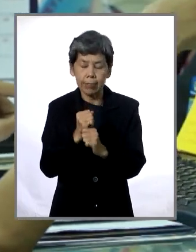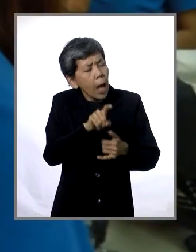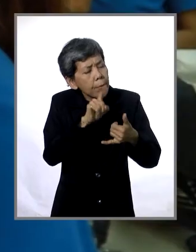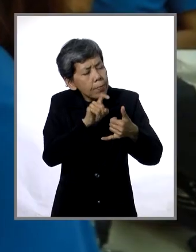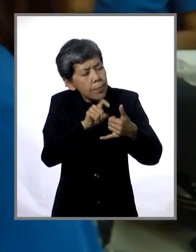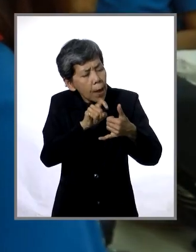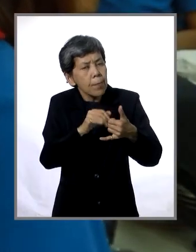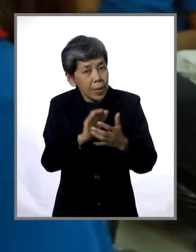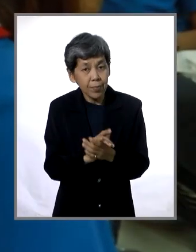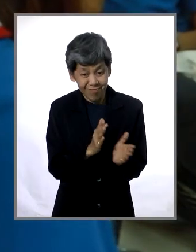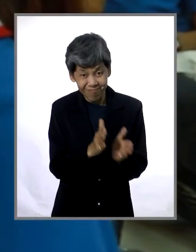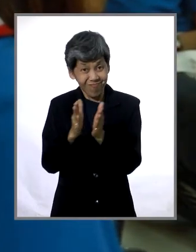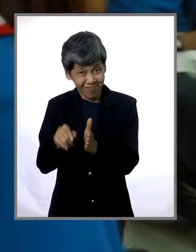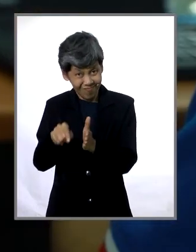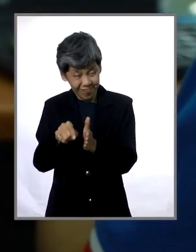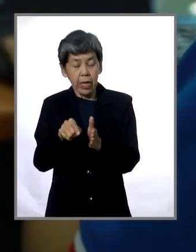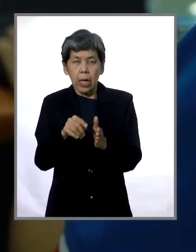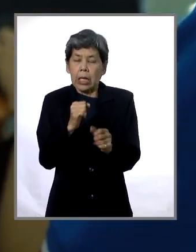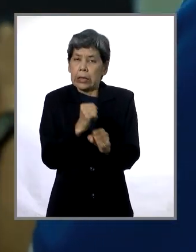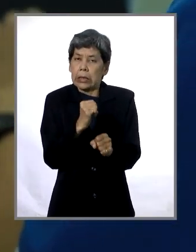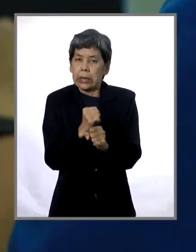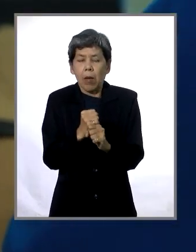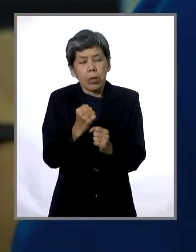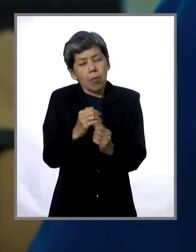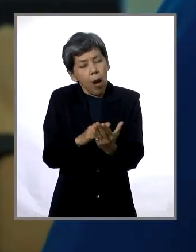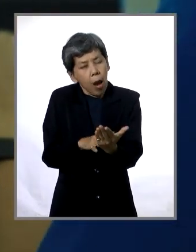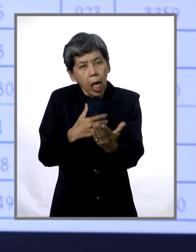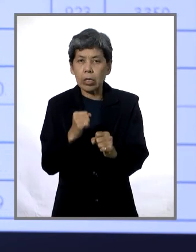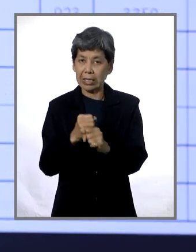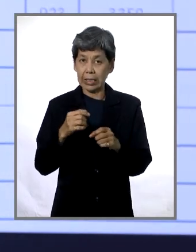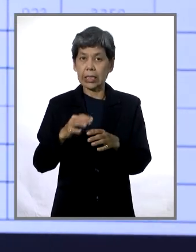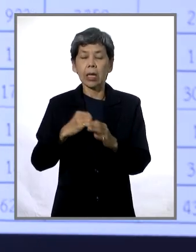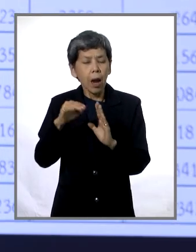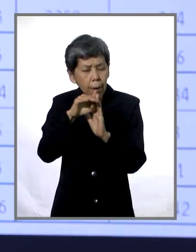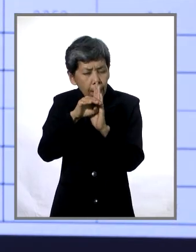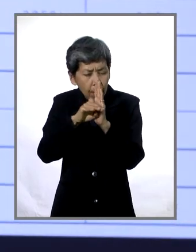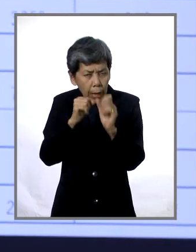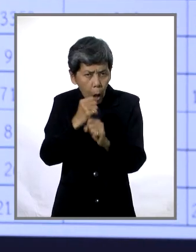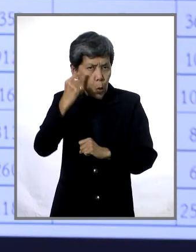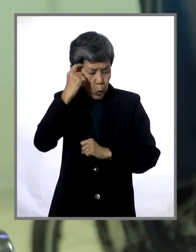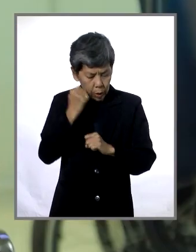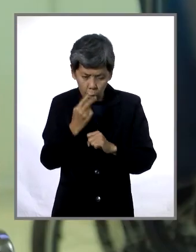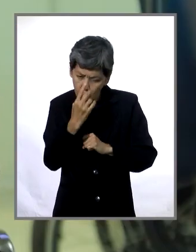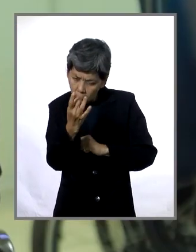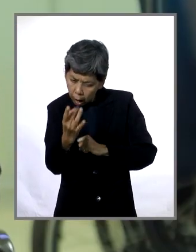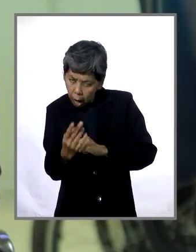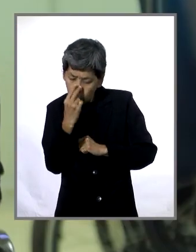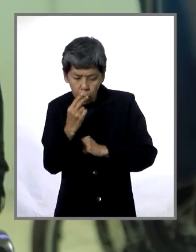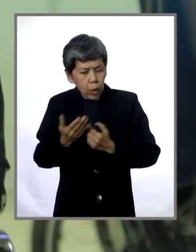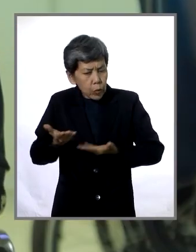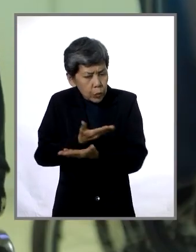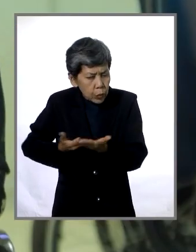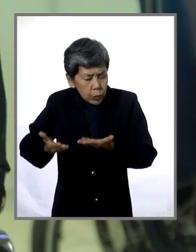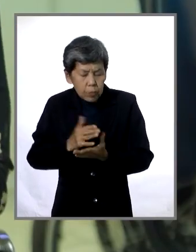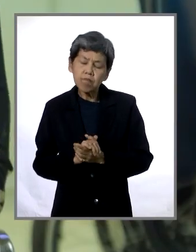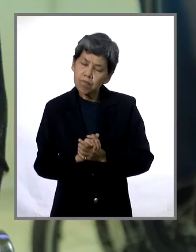ทีมงานและคนพิการจนเกิดความเข้าใจในคนพิการและความพิการที่หลากหลายมากขึ้นซึ่งถือเป็น